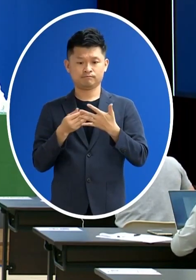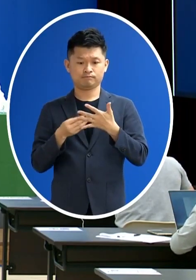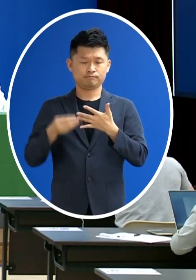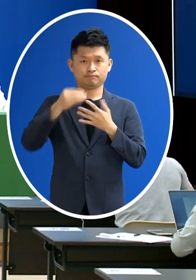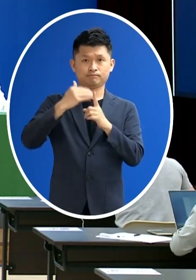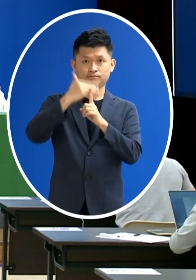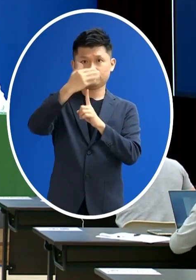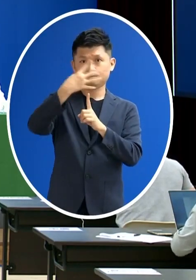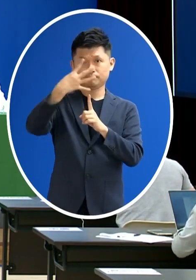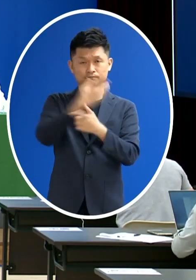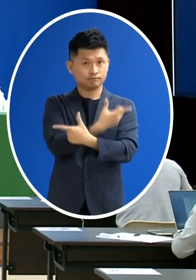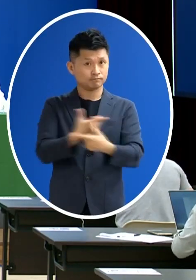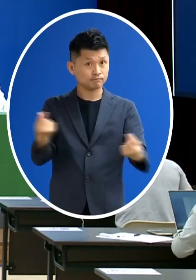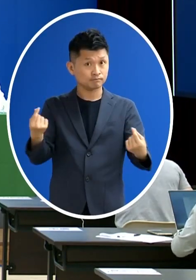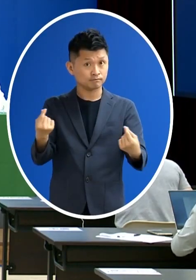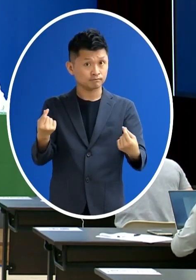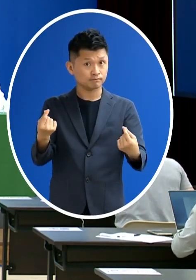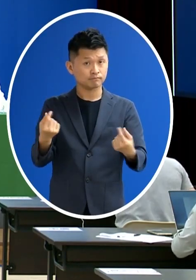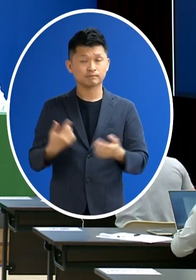谢。